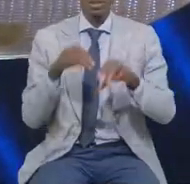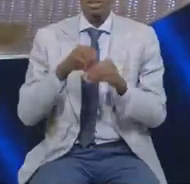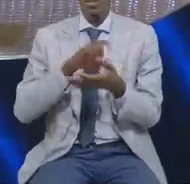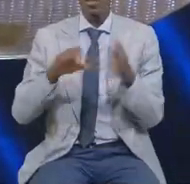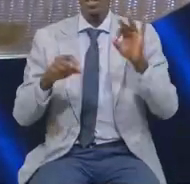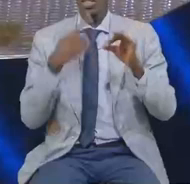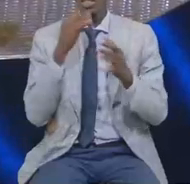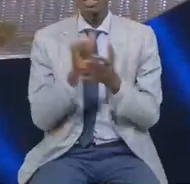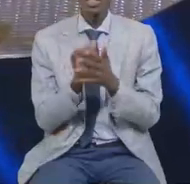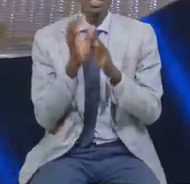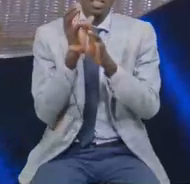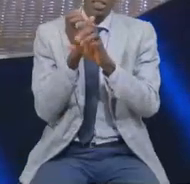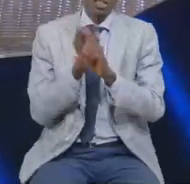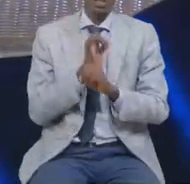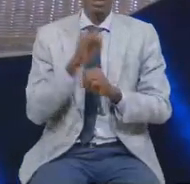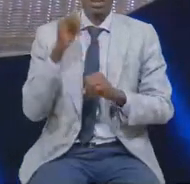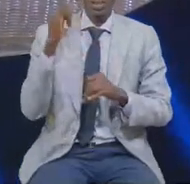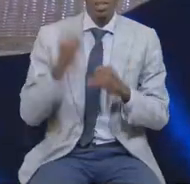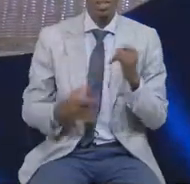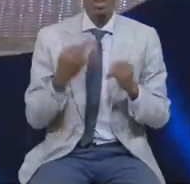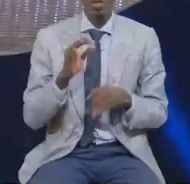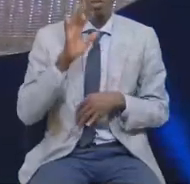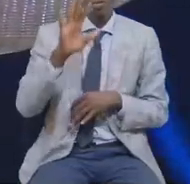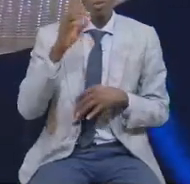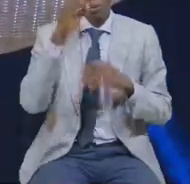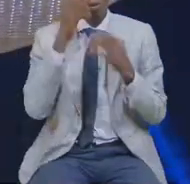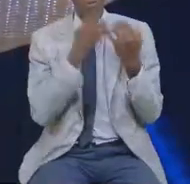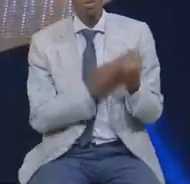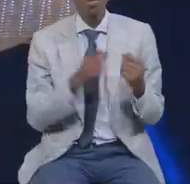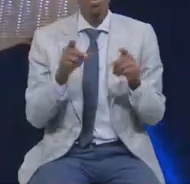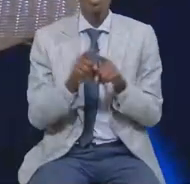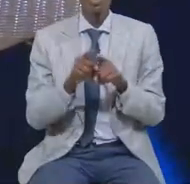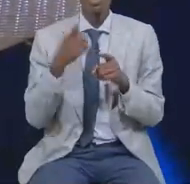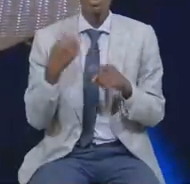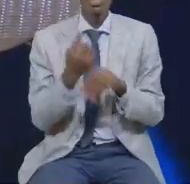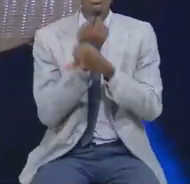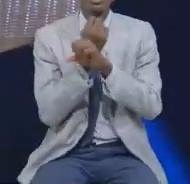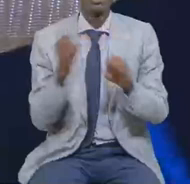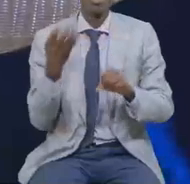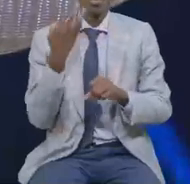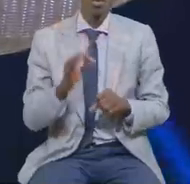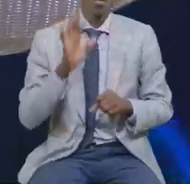Parce que vous obtiendrez le salut de vos âmes pour prix de votre foi.